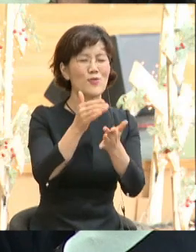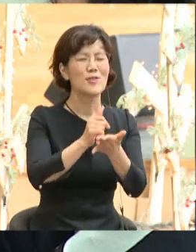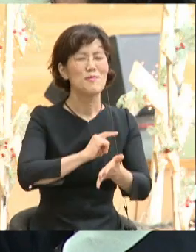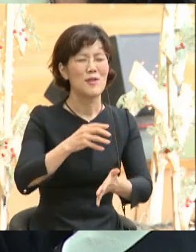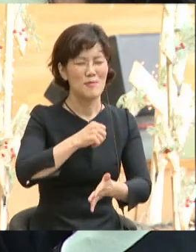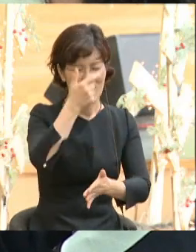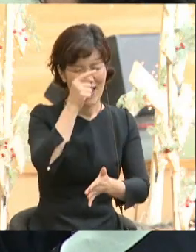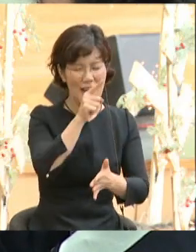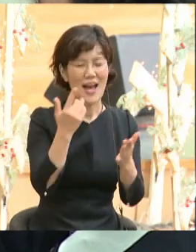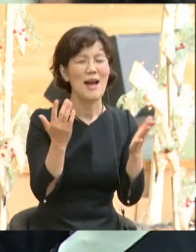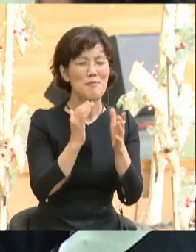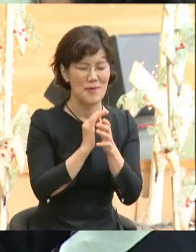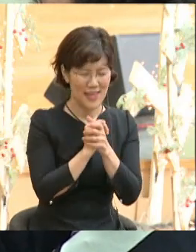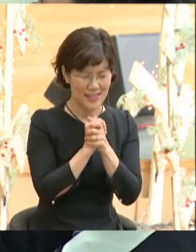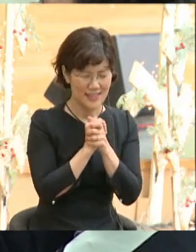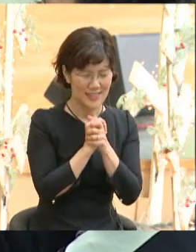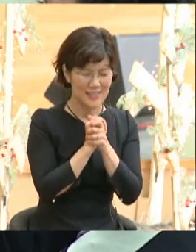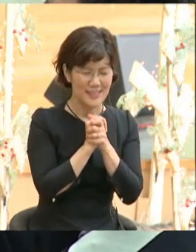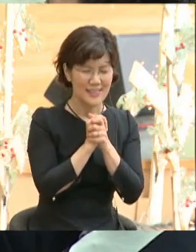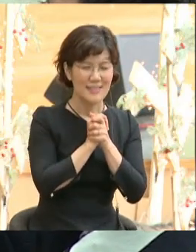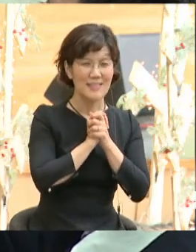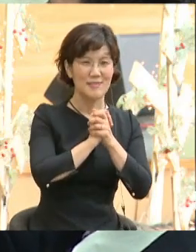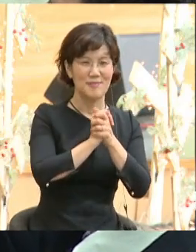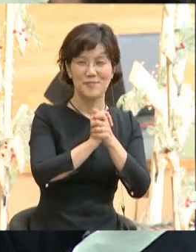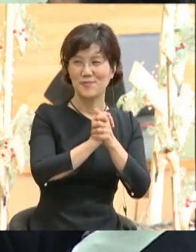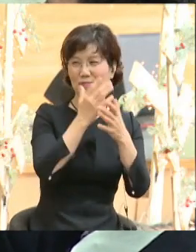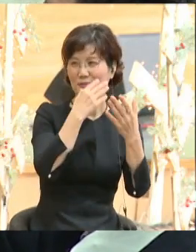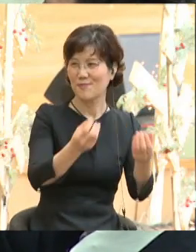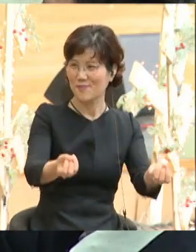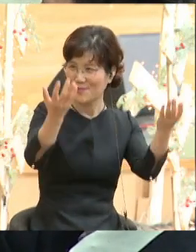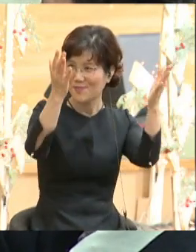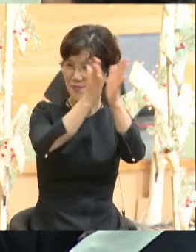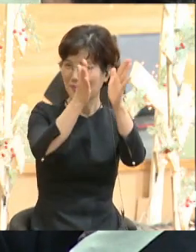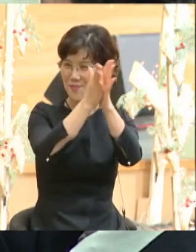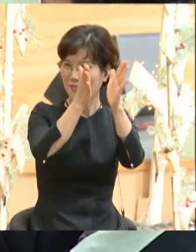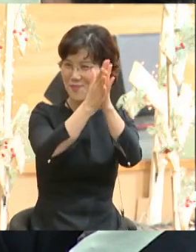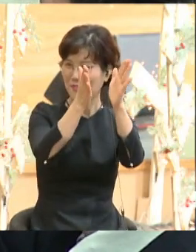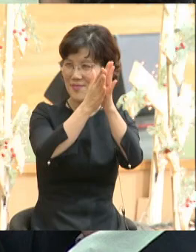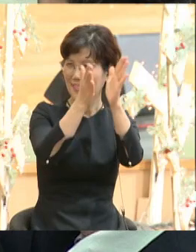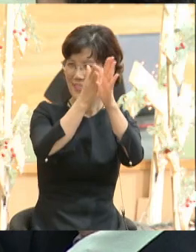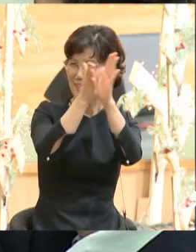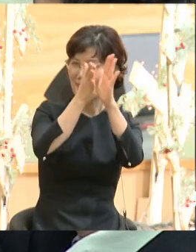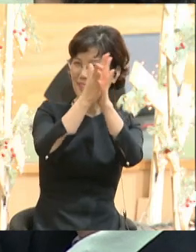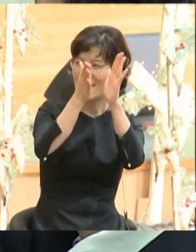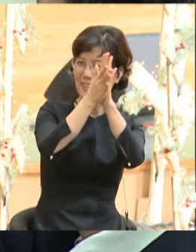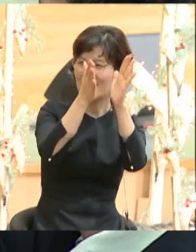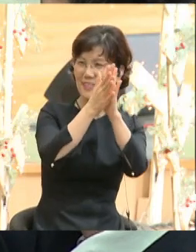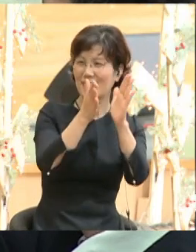기도합니다. 아멘. 아멘. 축복의 박수 하겠습니다. 아멘.